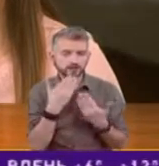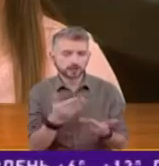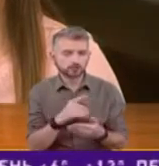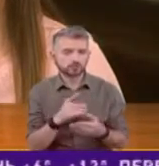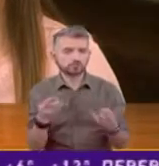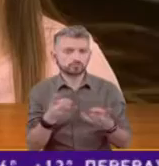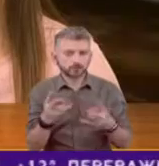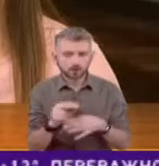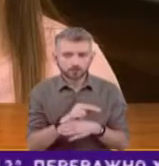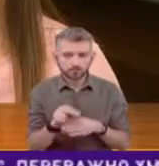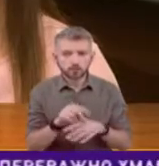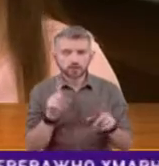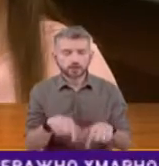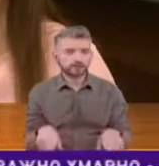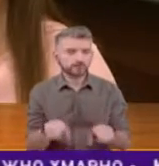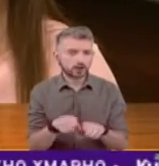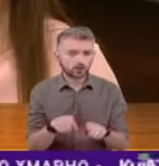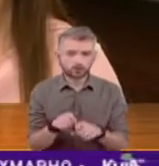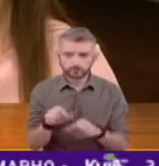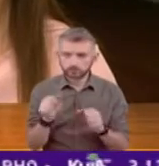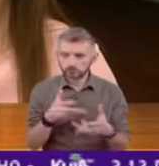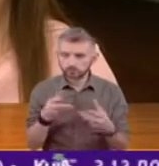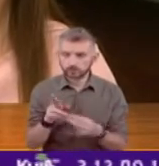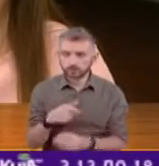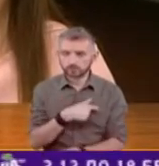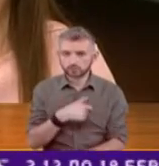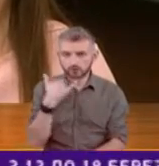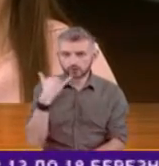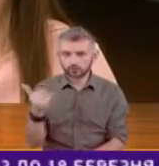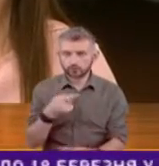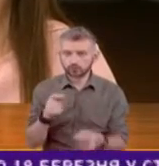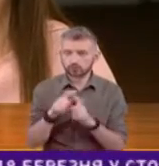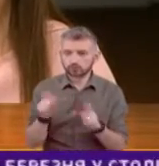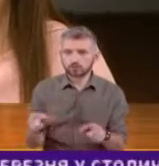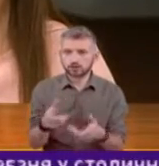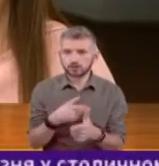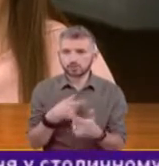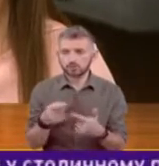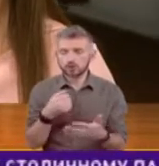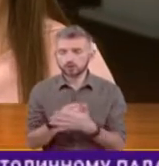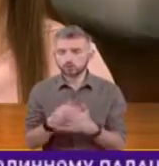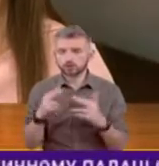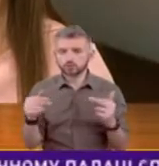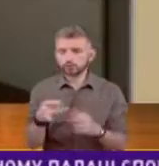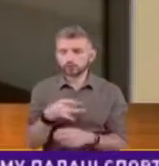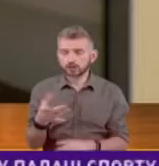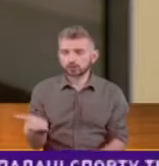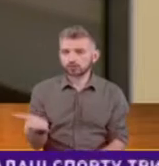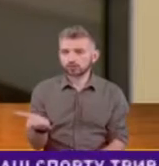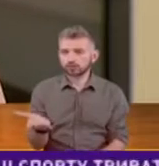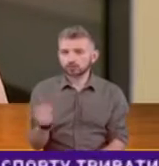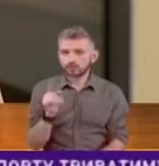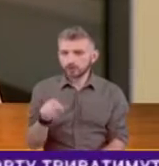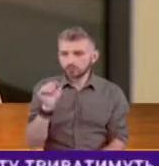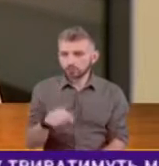потребу ремонту. Навіть у такому, ви можете наче... повпливати, ви як депутат телефонуєте до керуючої компанії або до Дніпровського району. Чи можете